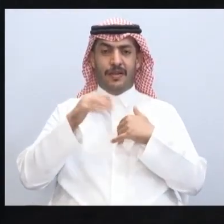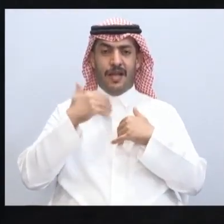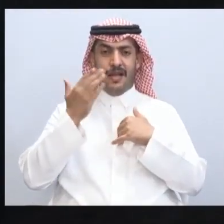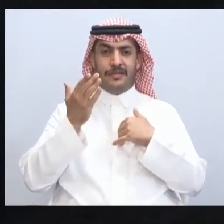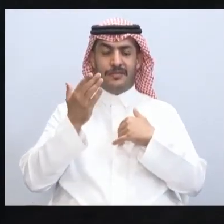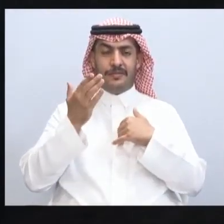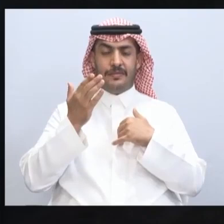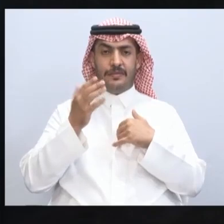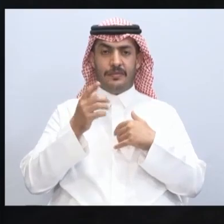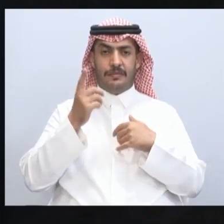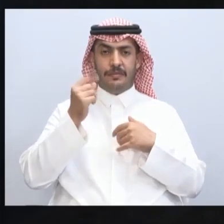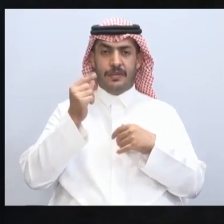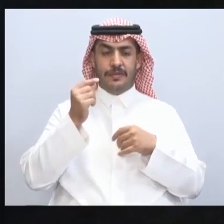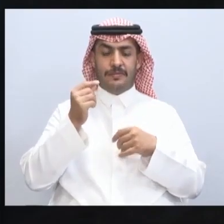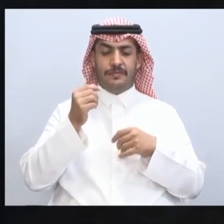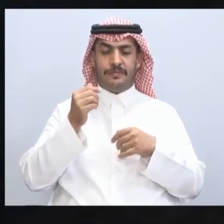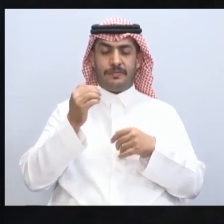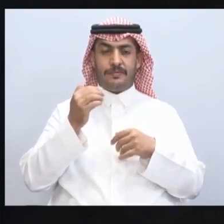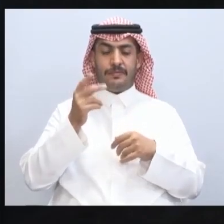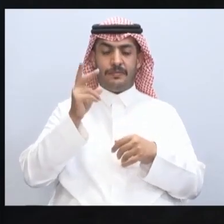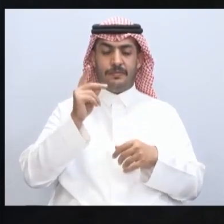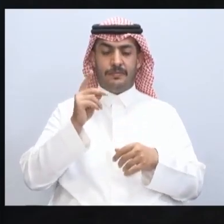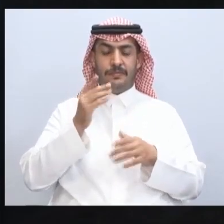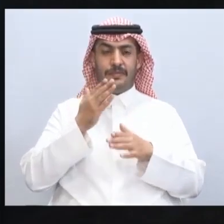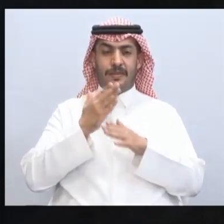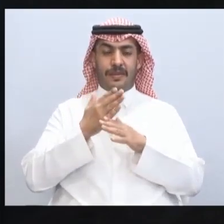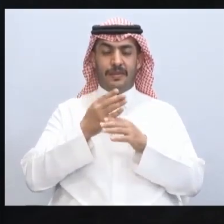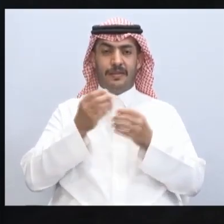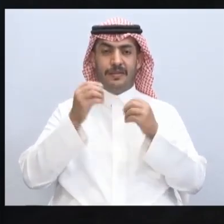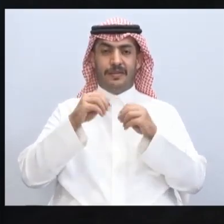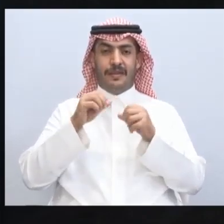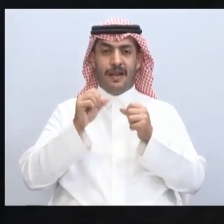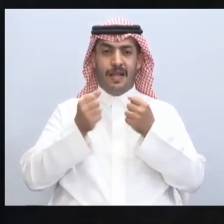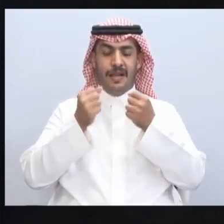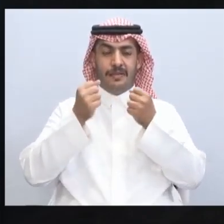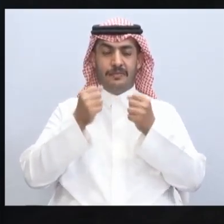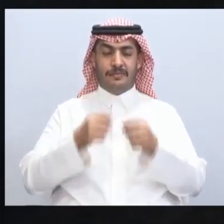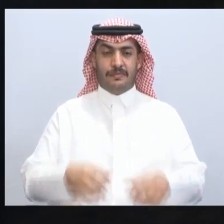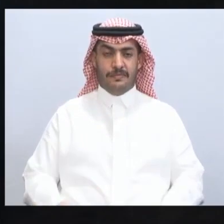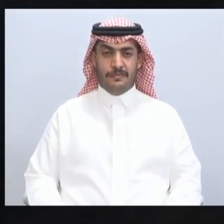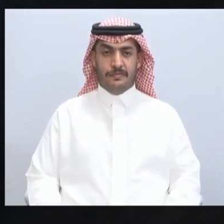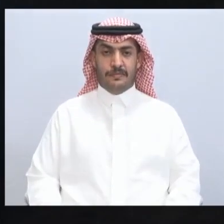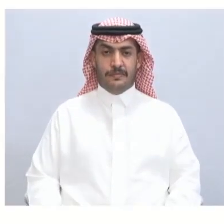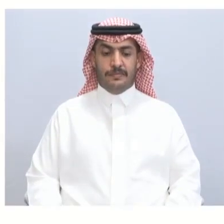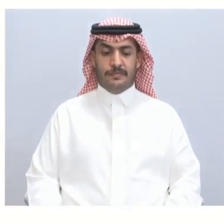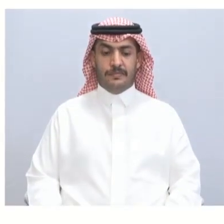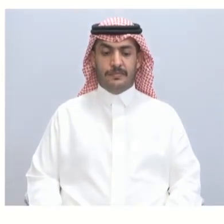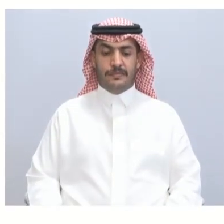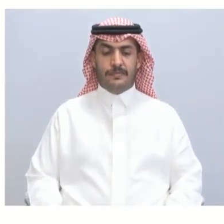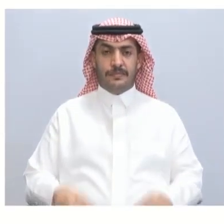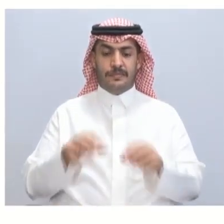وخارجيه بارك الله فيكم ايضا تسبب انفعالات بارك الله فيكم